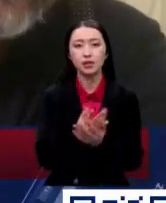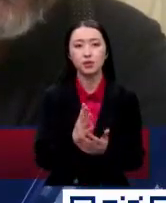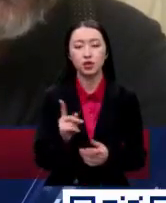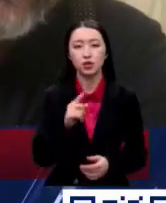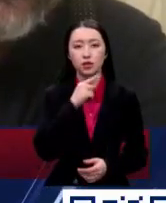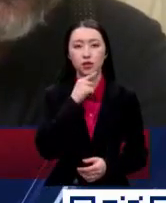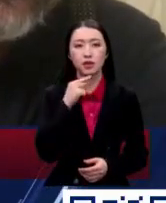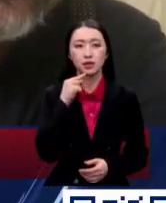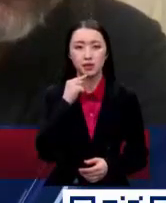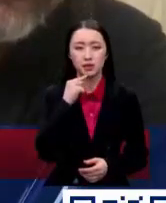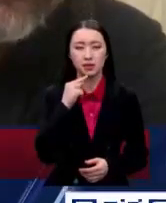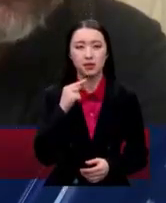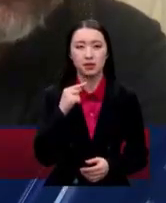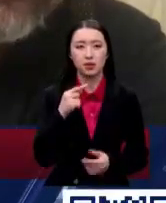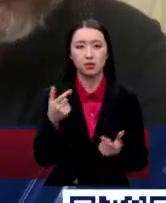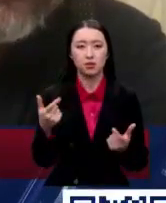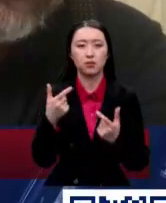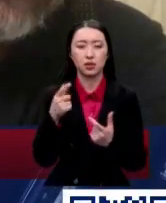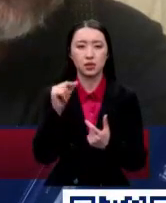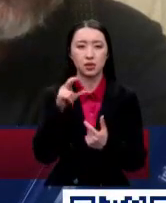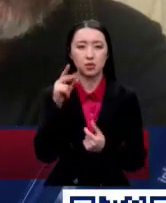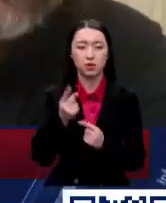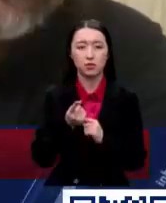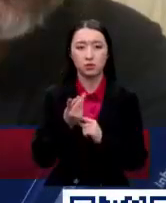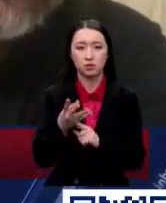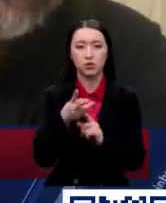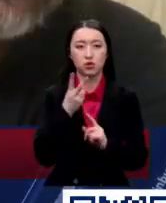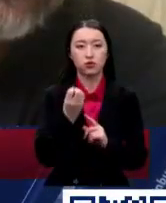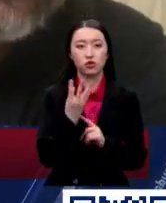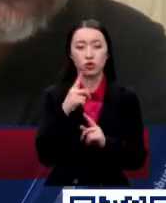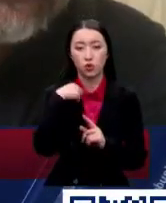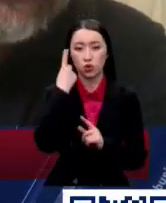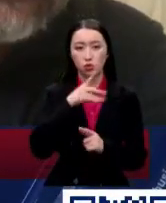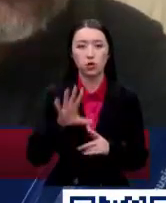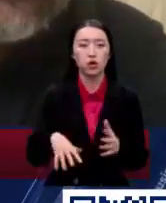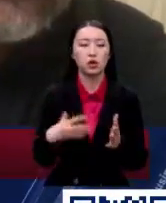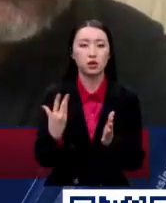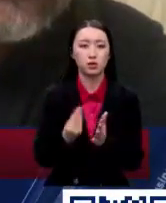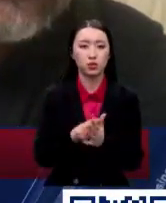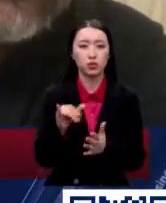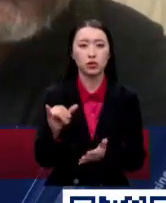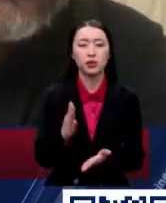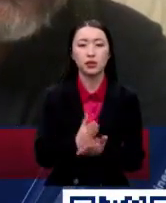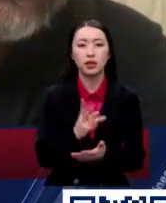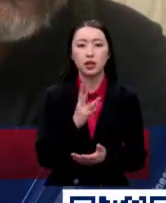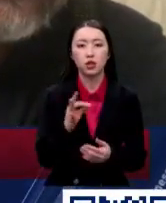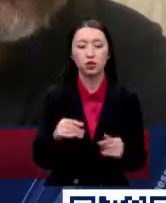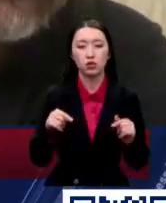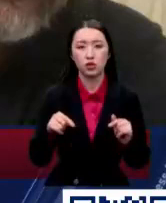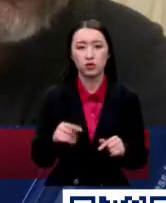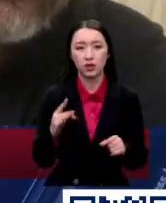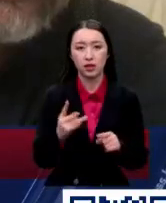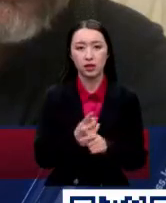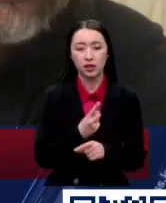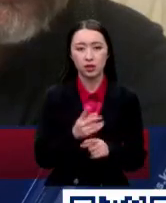России не привыкать к санкциям со стороны Запада, ну, с 2014 года они живут вот в таких реалиях, но в этот раз, конечно, несомненно,